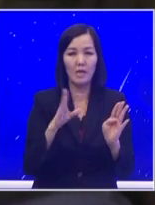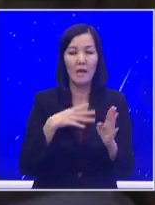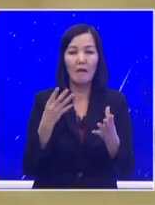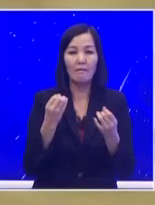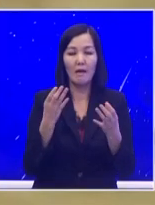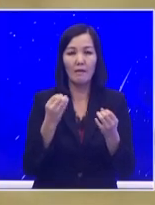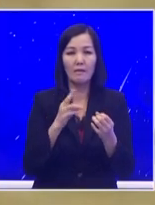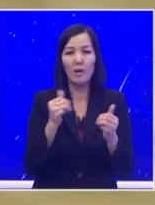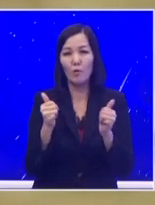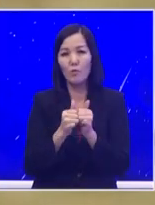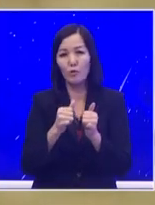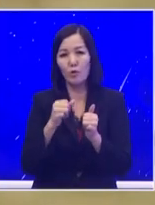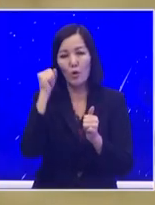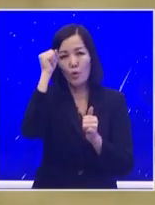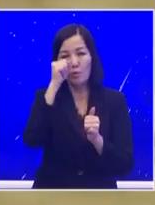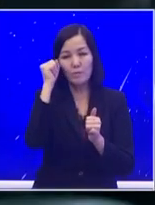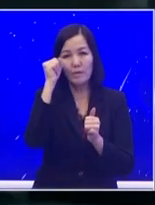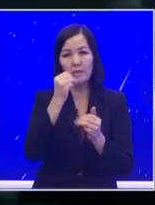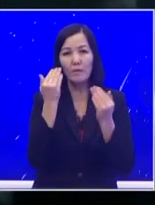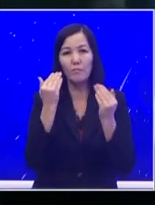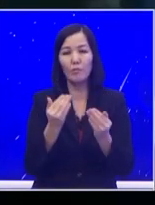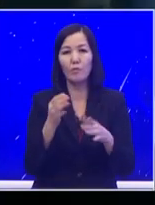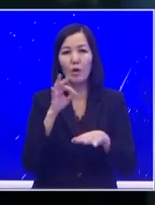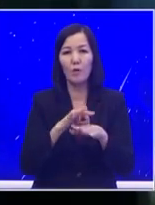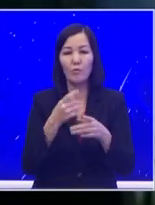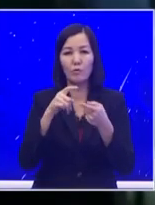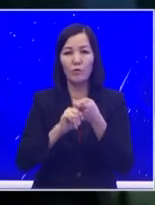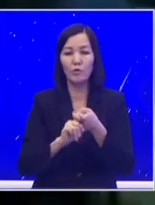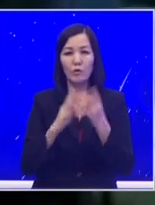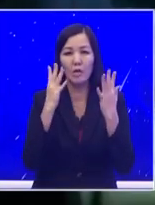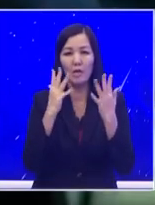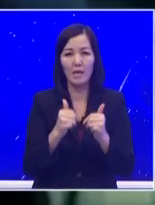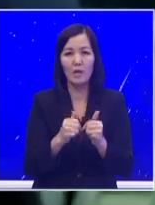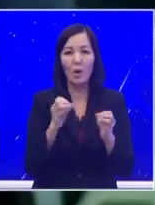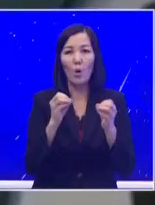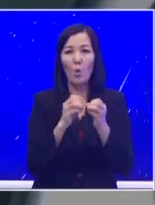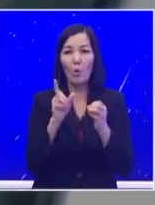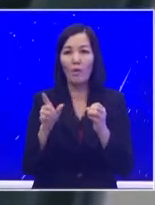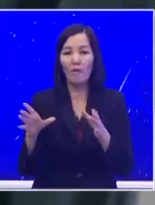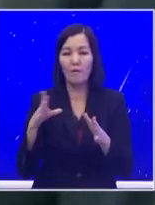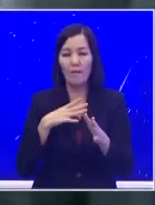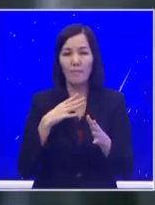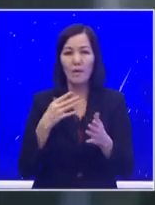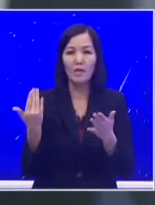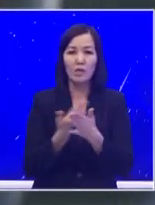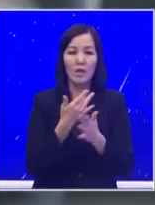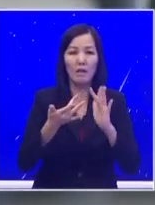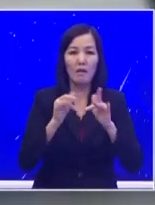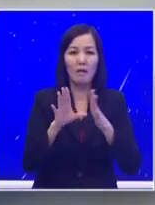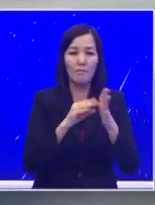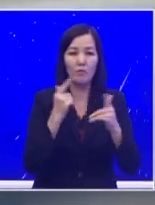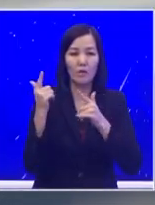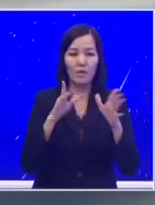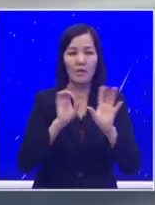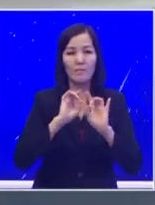мәлімет. Ал көрші Өзбекстан мемлекетінде бүгінде дертті жұқтырғандар саны 10 адамға жетті. Топтаманы ғаламтор ақпараттармен